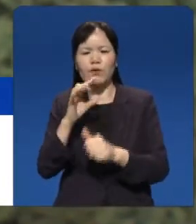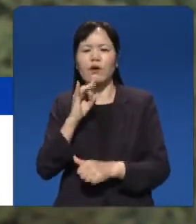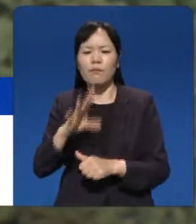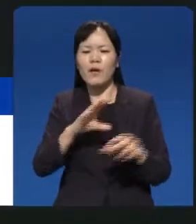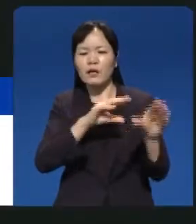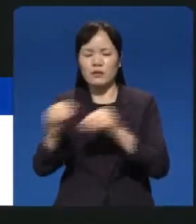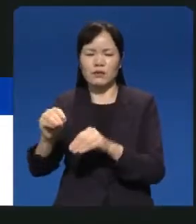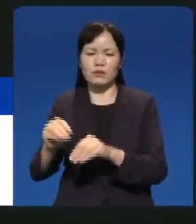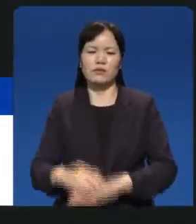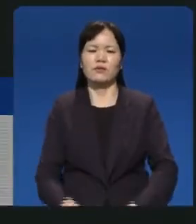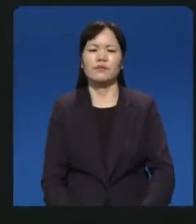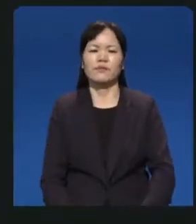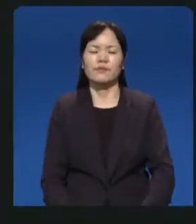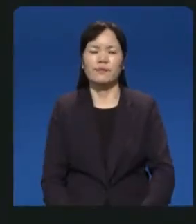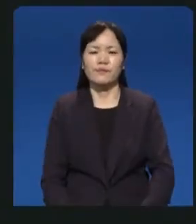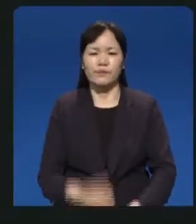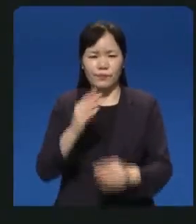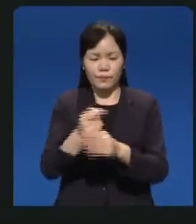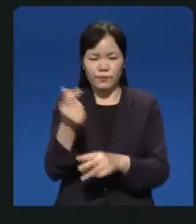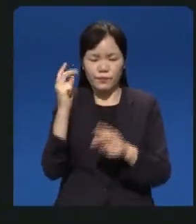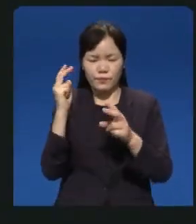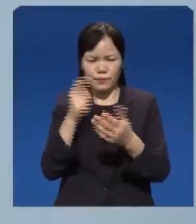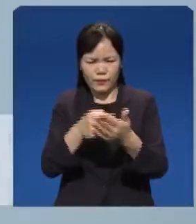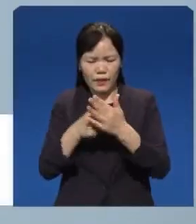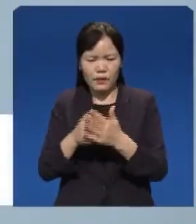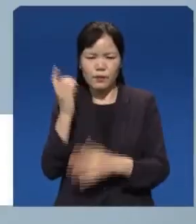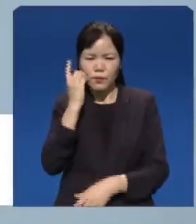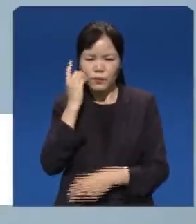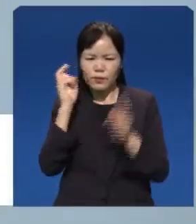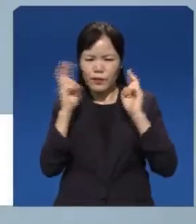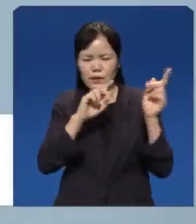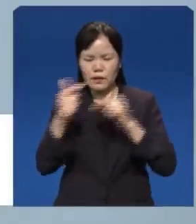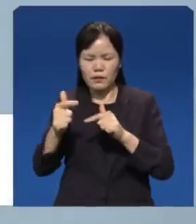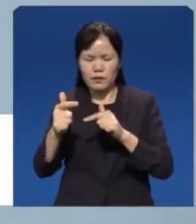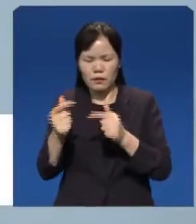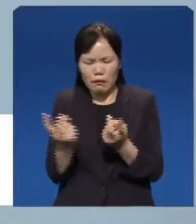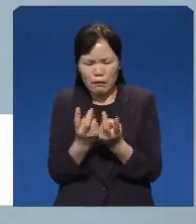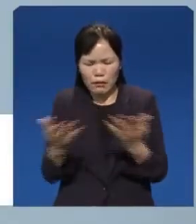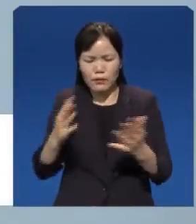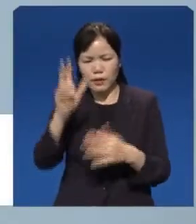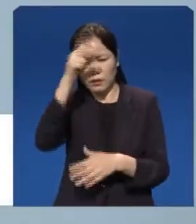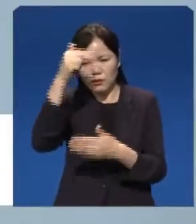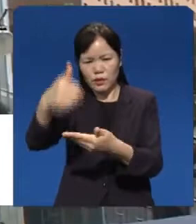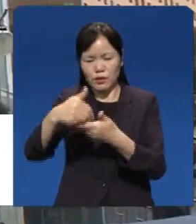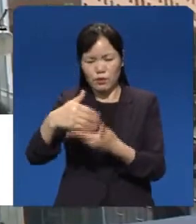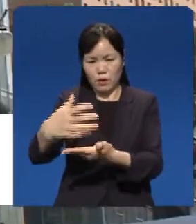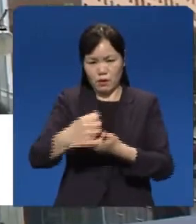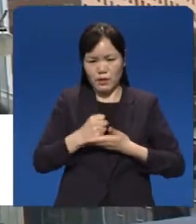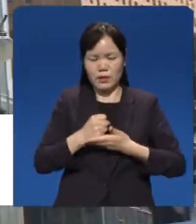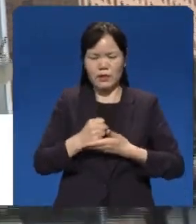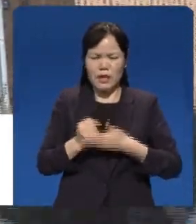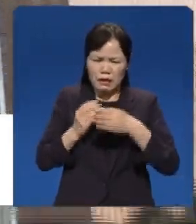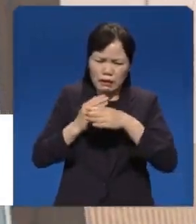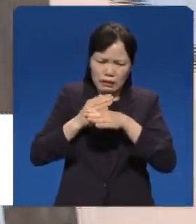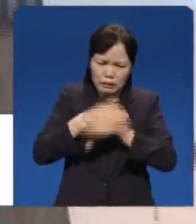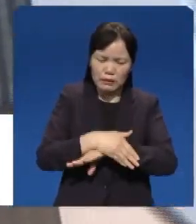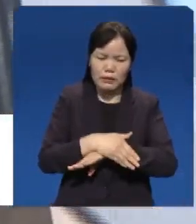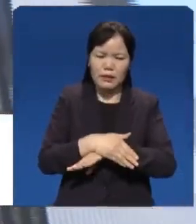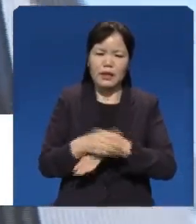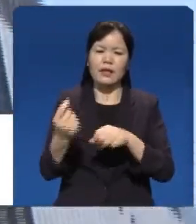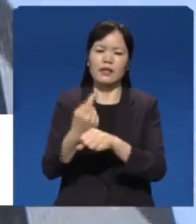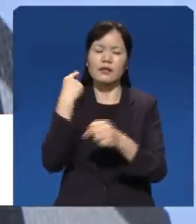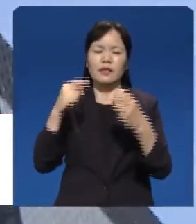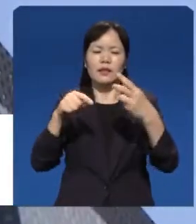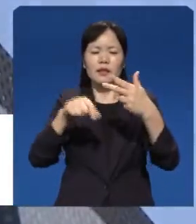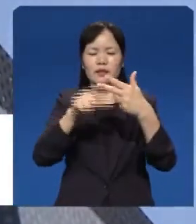현실입니다 중소형 알제 폰 통신사들이 우리 미학 겨자먹기 식으로 경찰 요구에 영화 자 한참 주 늦은 지난해 하반기부터